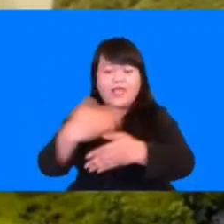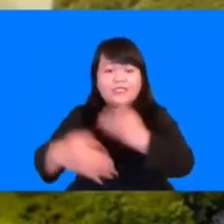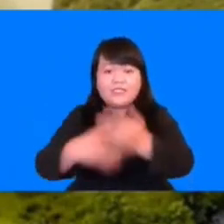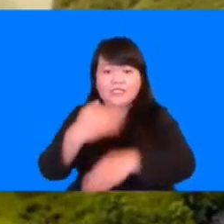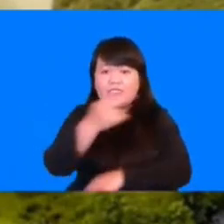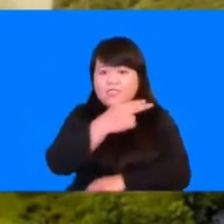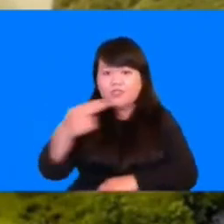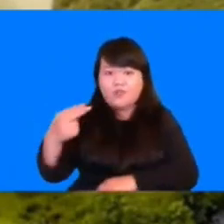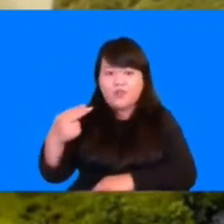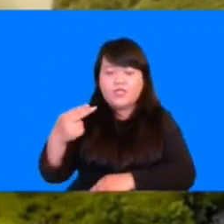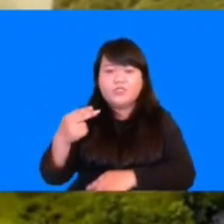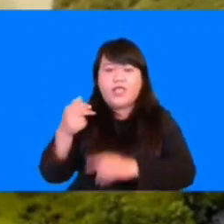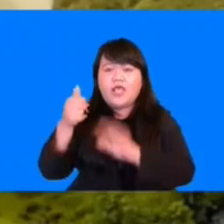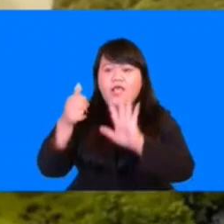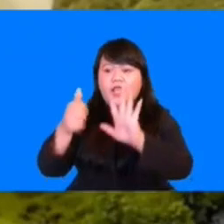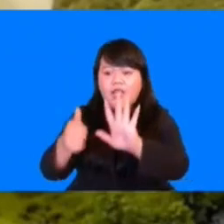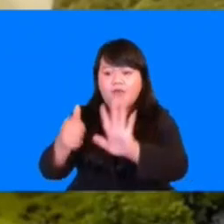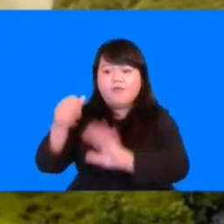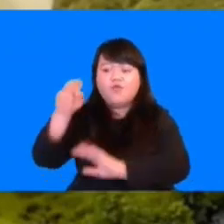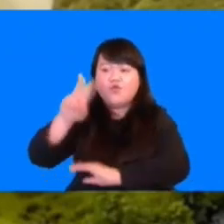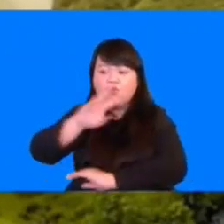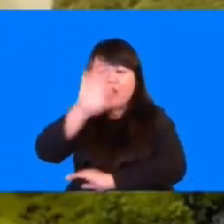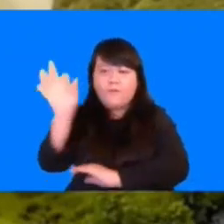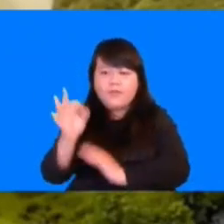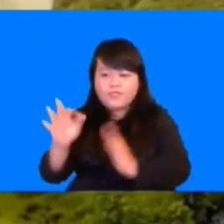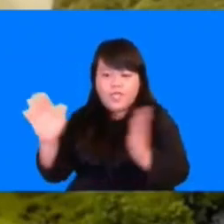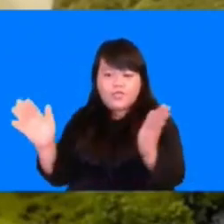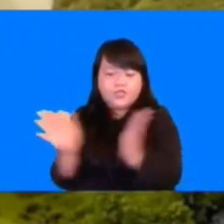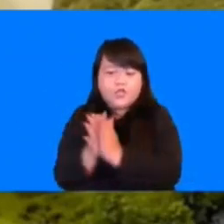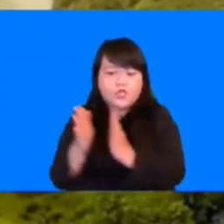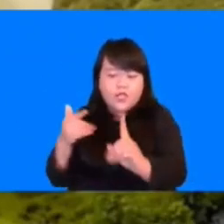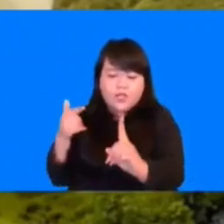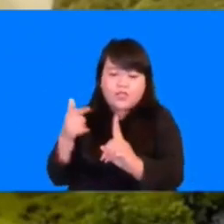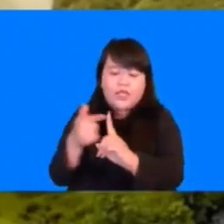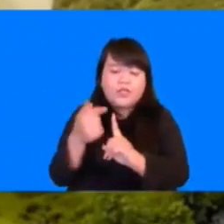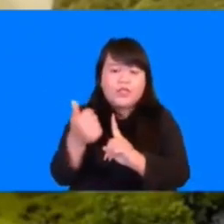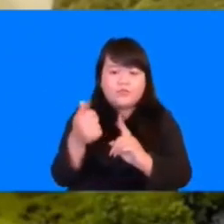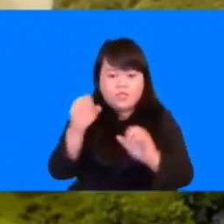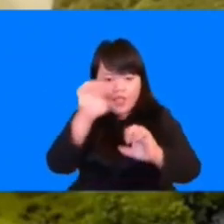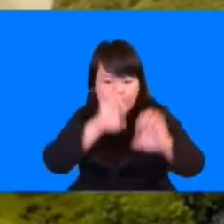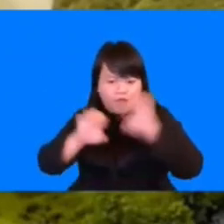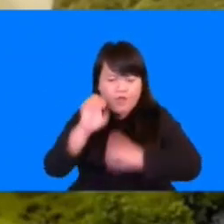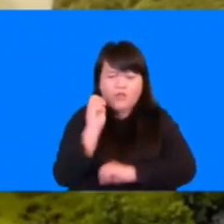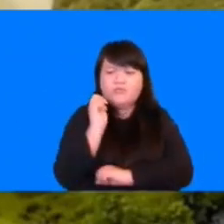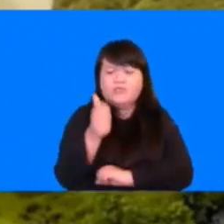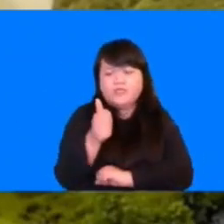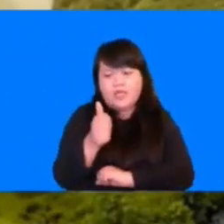Indonesia mencapai 62% dari total target yang dapat dievaluasi.